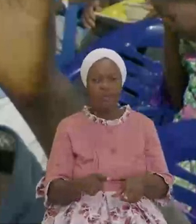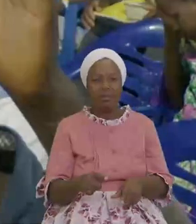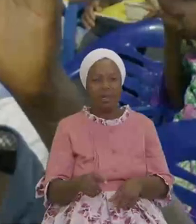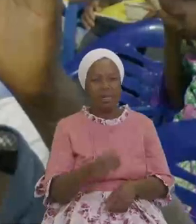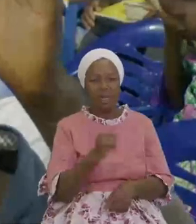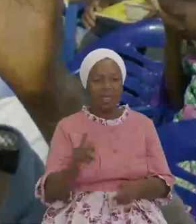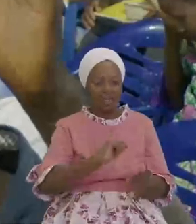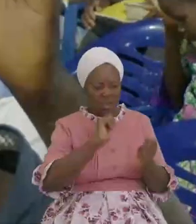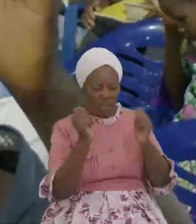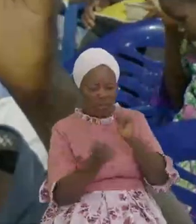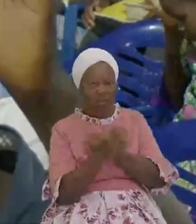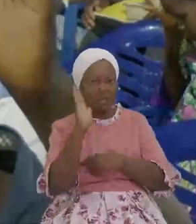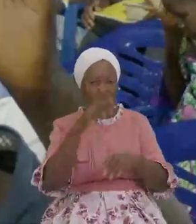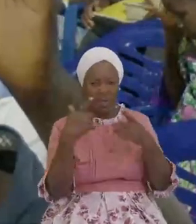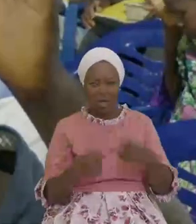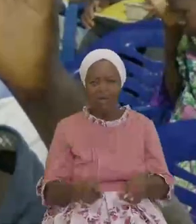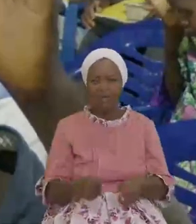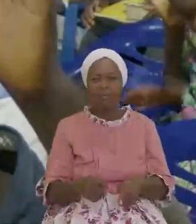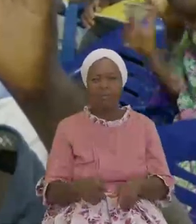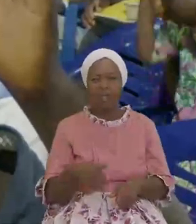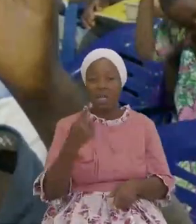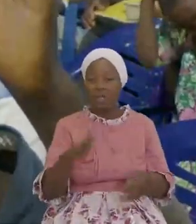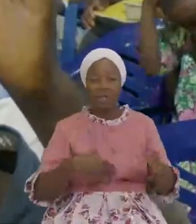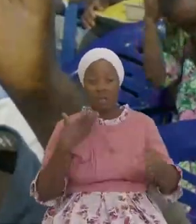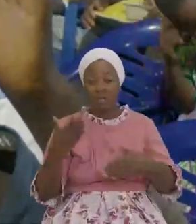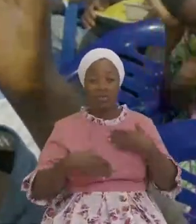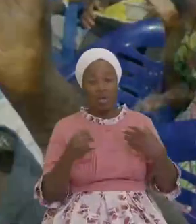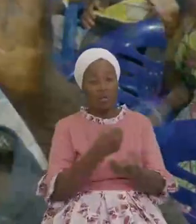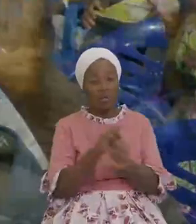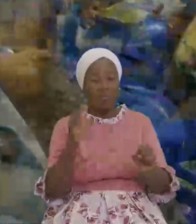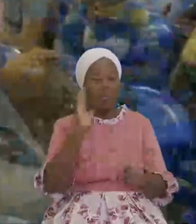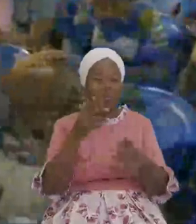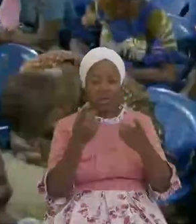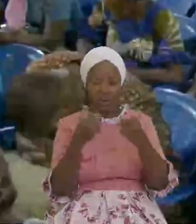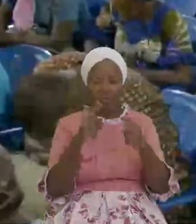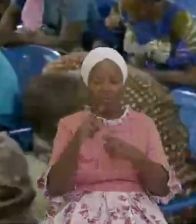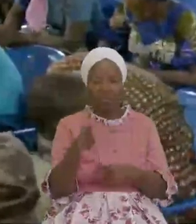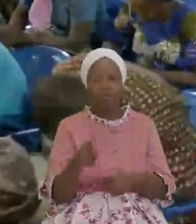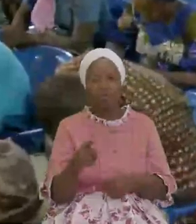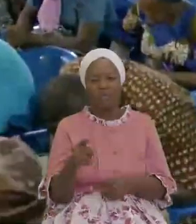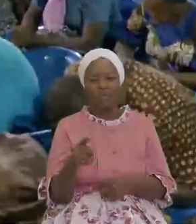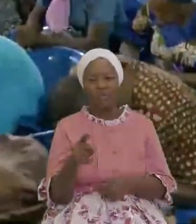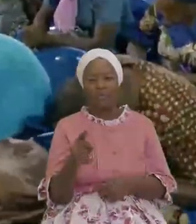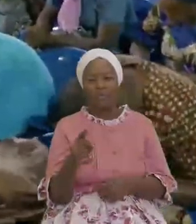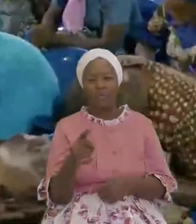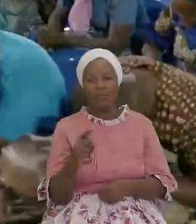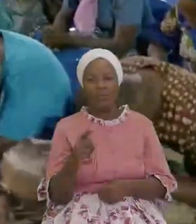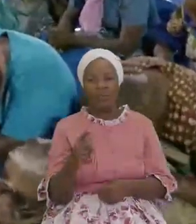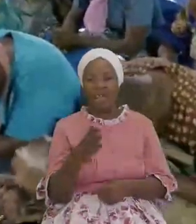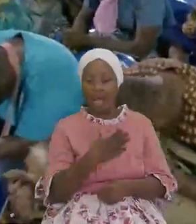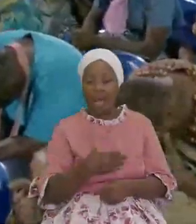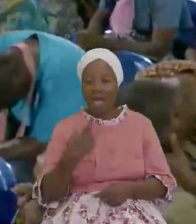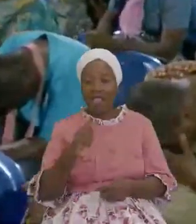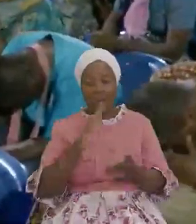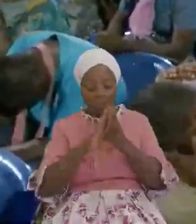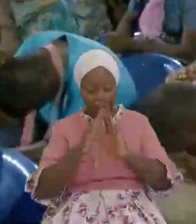Un changement aura lieu. Une transformation aura lieu. La joie du salut viendra dans ta